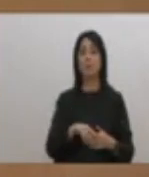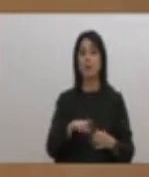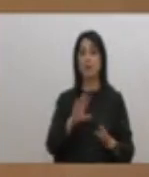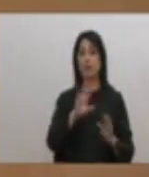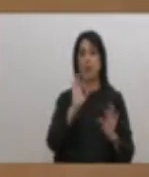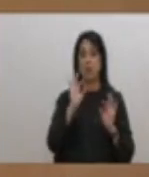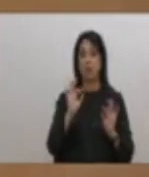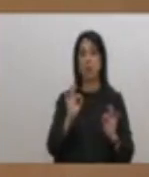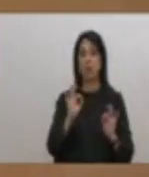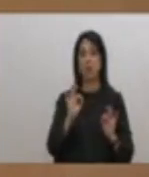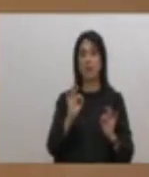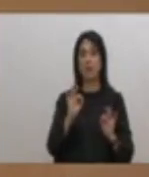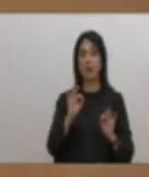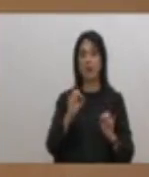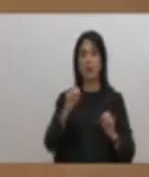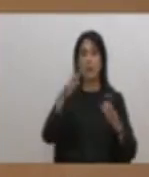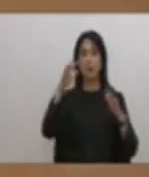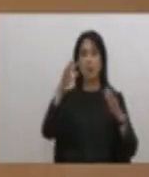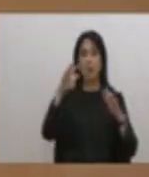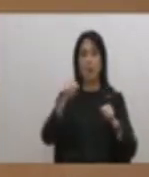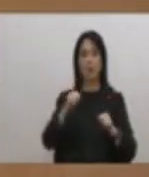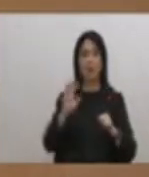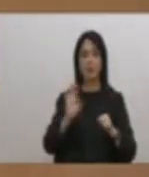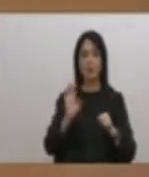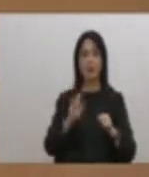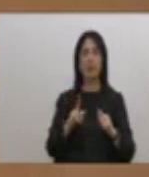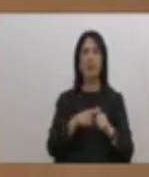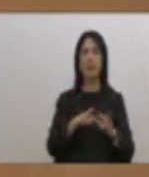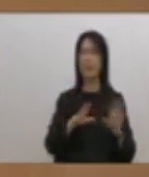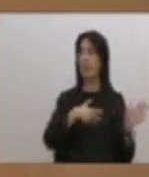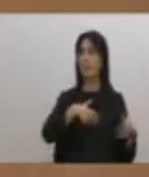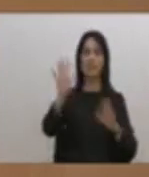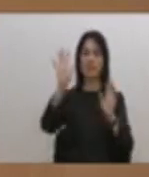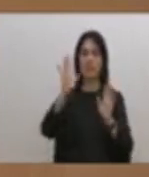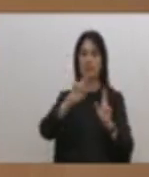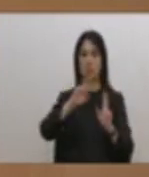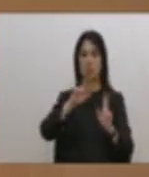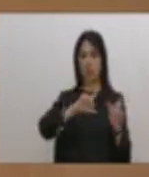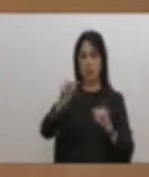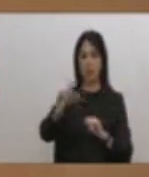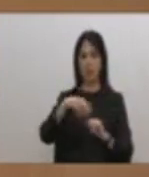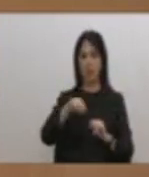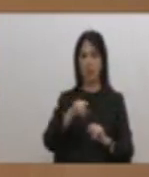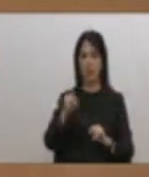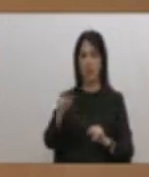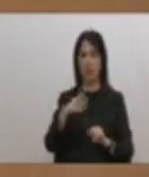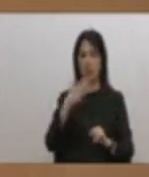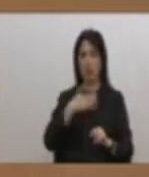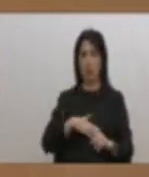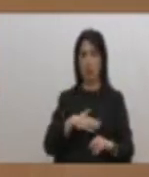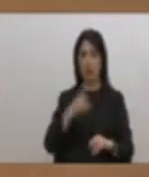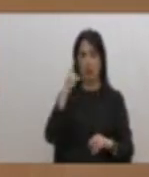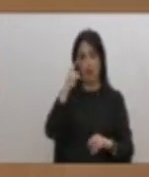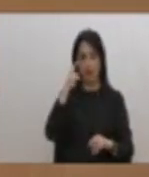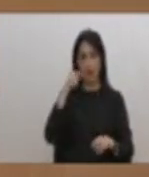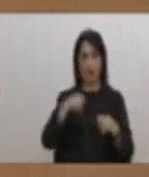მართლა შუქის ჩამქრობი არ დარჩებოდა ამ ქვეყანაში. და დღეს თქვენ ყოფნით